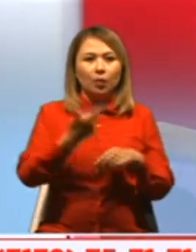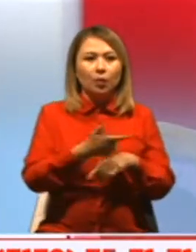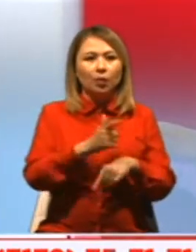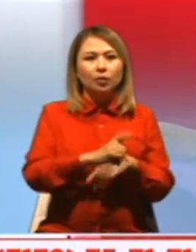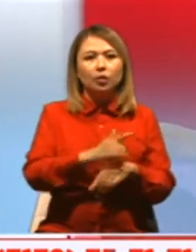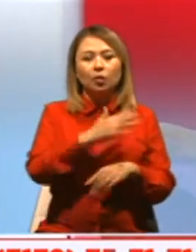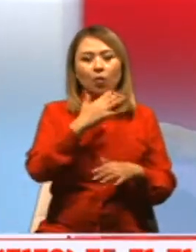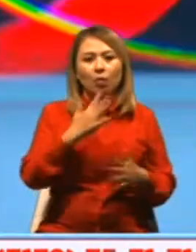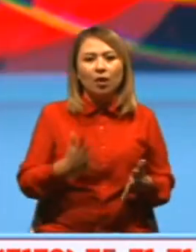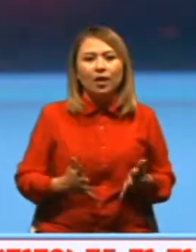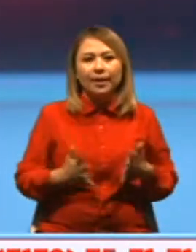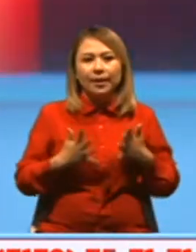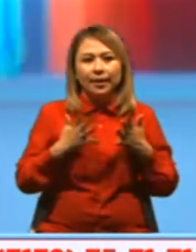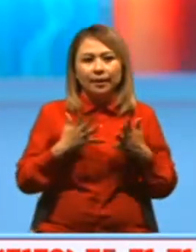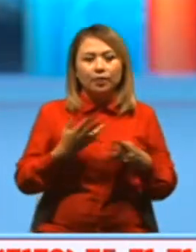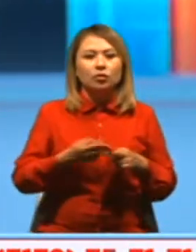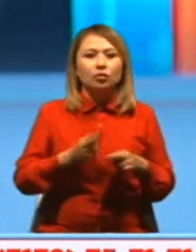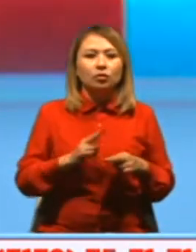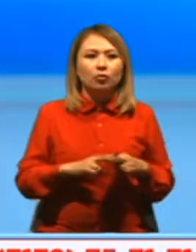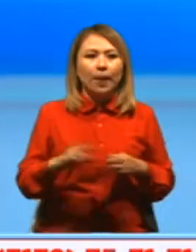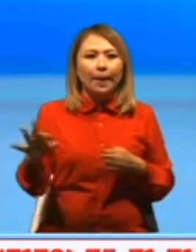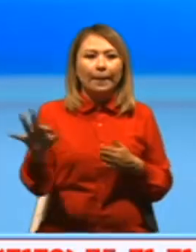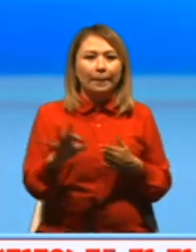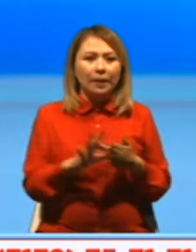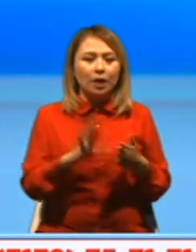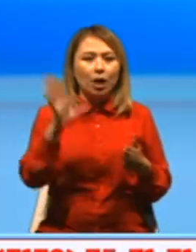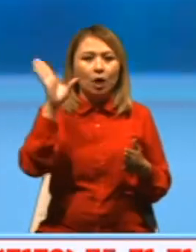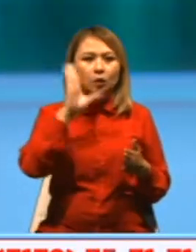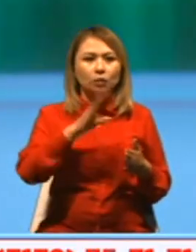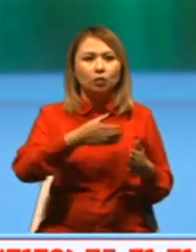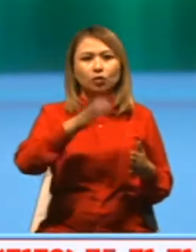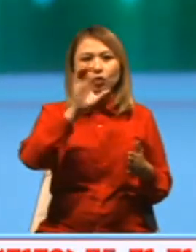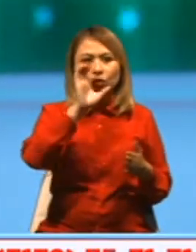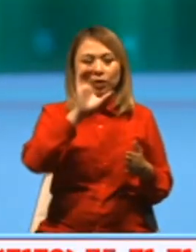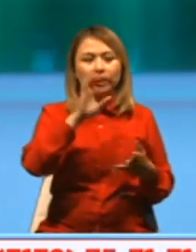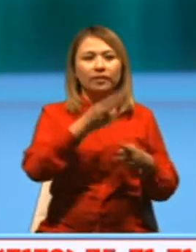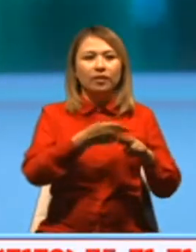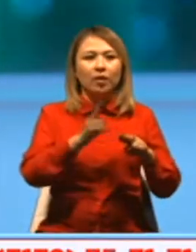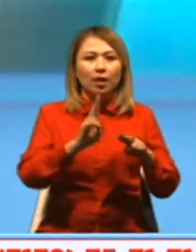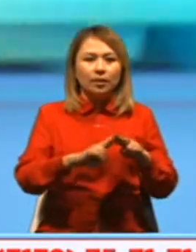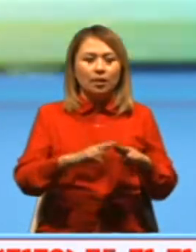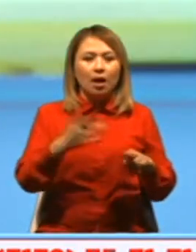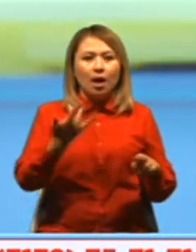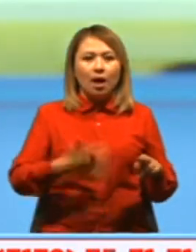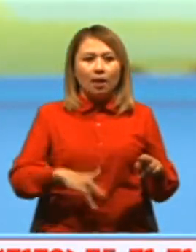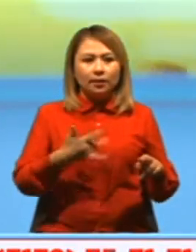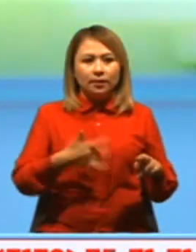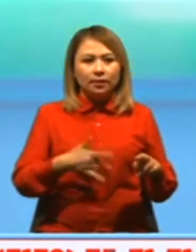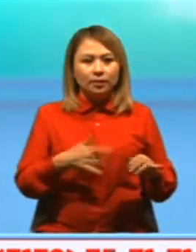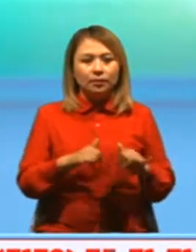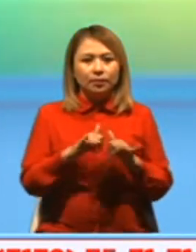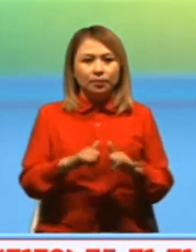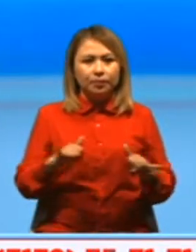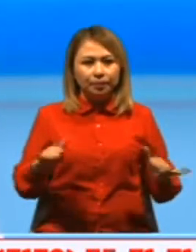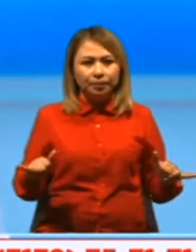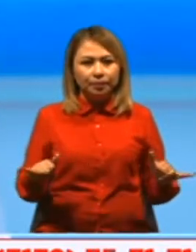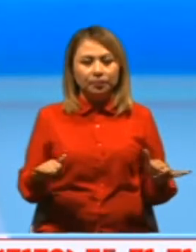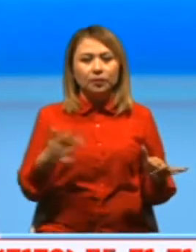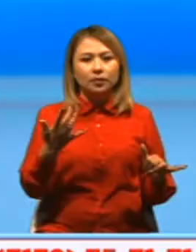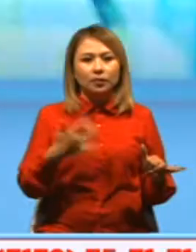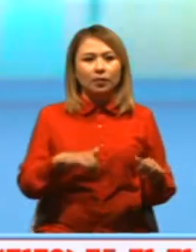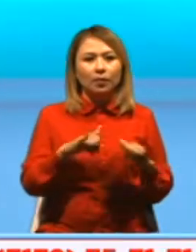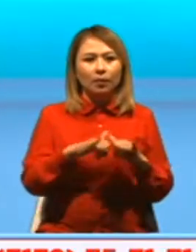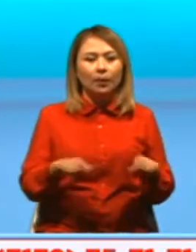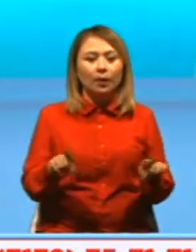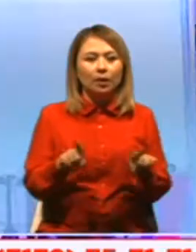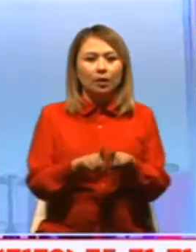көп энергия жұмсайды. Одан кейін бірден мұздай суды ішкен кезде. Өйткені асқазанымыз, біз оны ішек арқылы тарайды дедіңіз ғой. Ішекке таралу